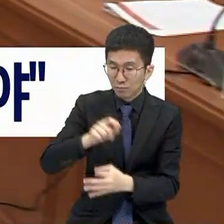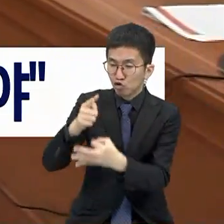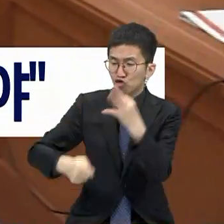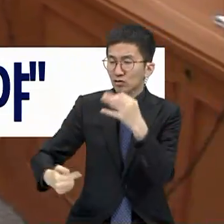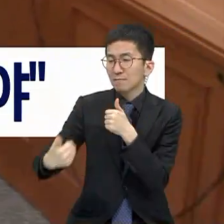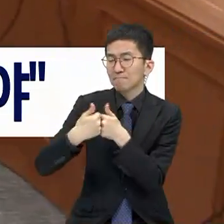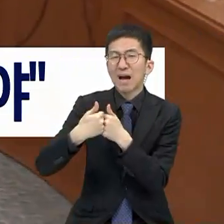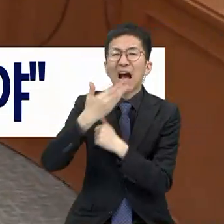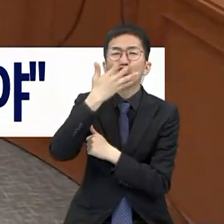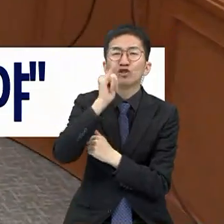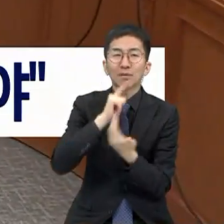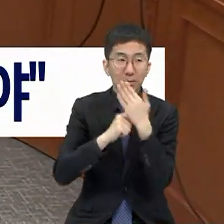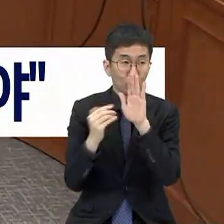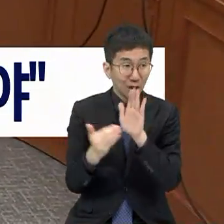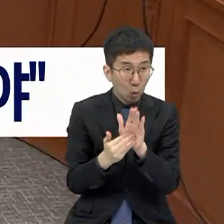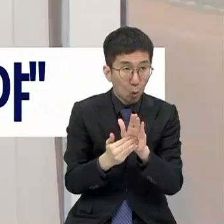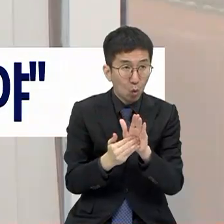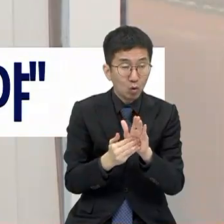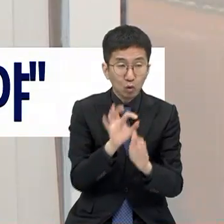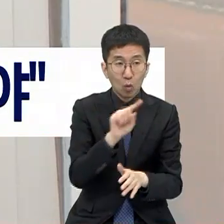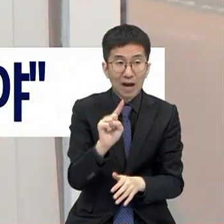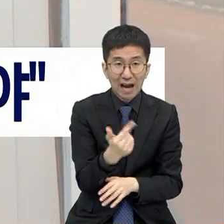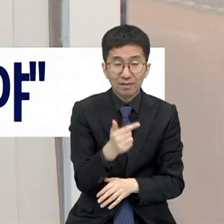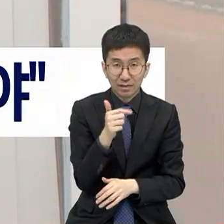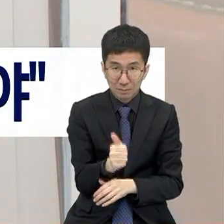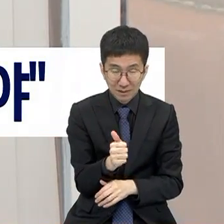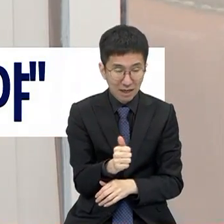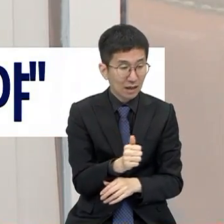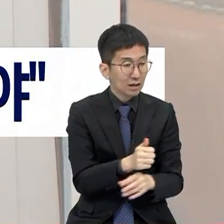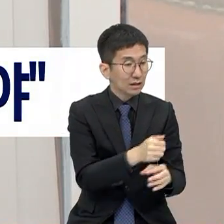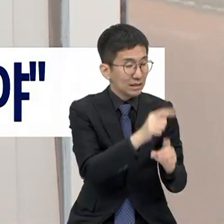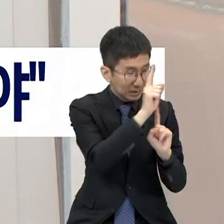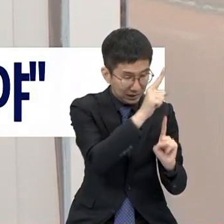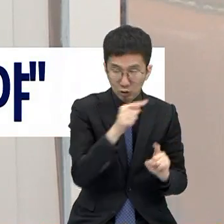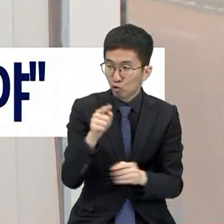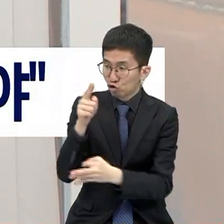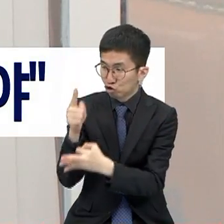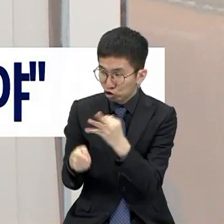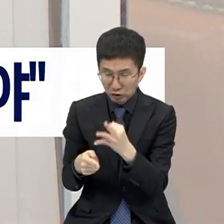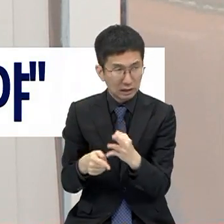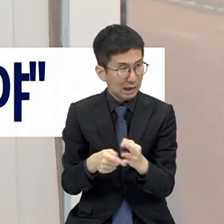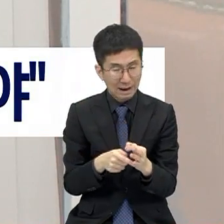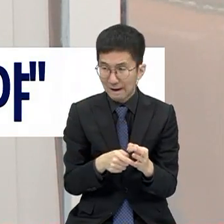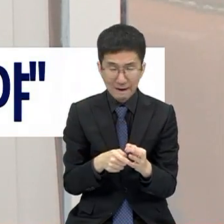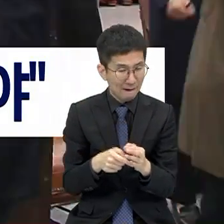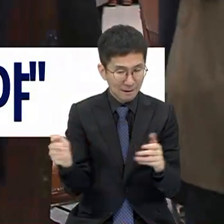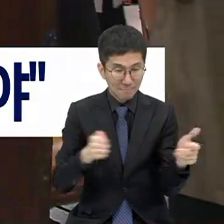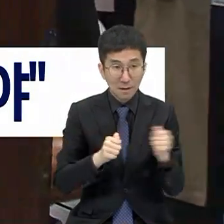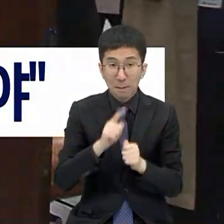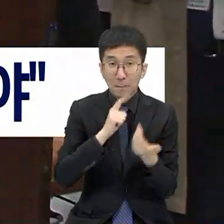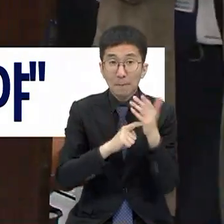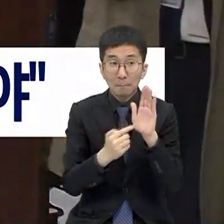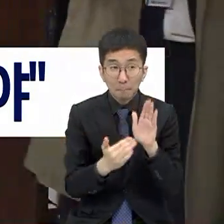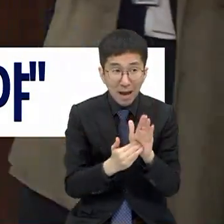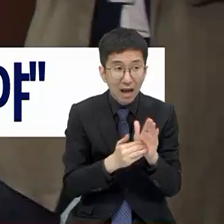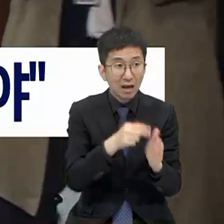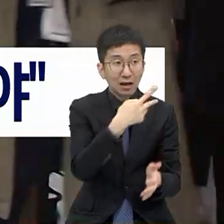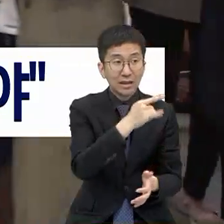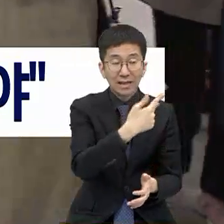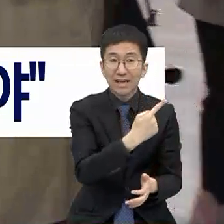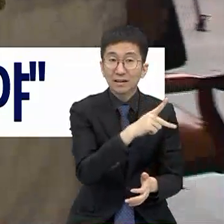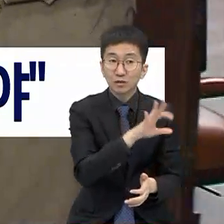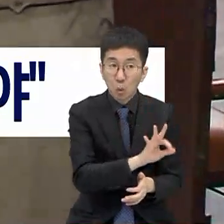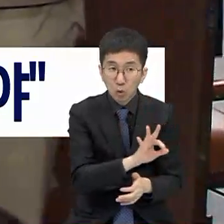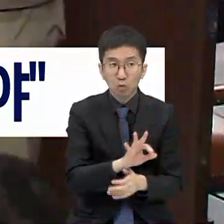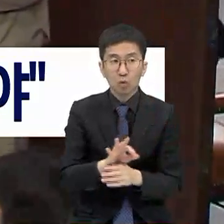안철수 후보는 이재명, 윤석열 후보를 동시 겨냥해 대장동 고발사주 의혹 모두 쌍특검으로 진실을 밝힐